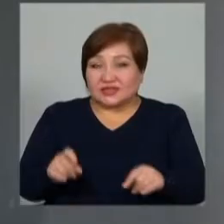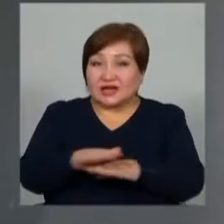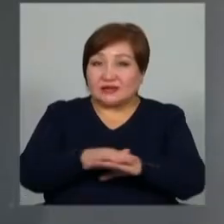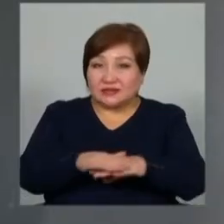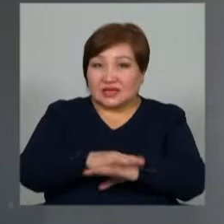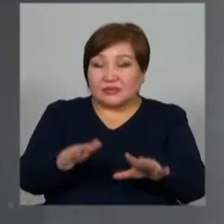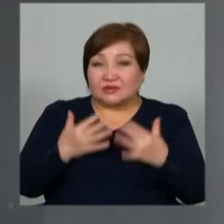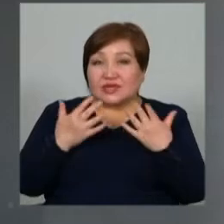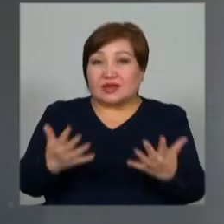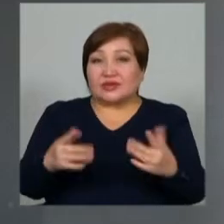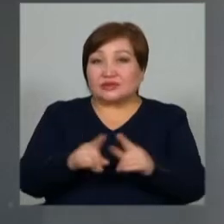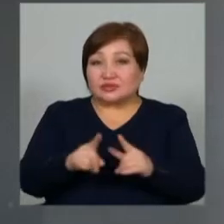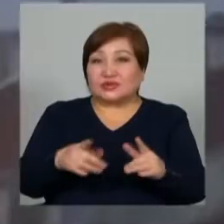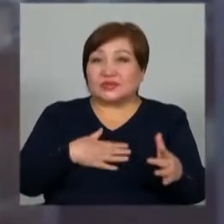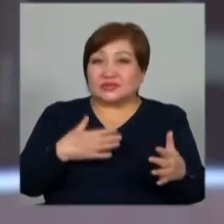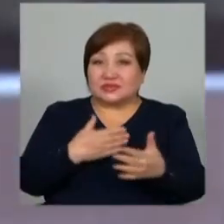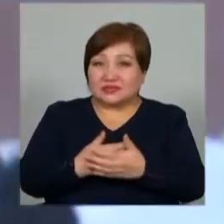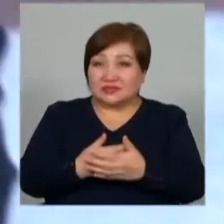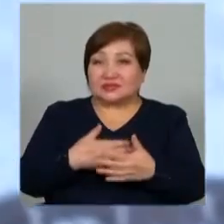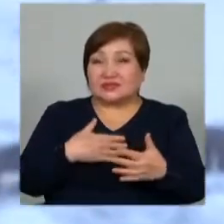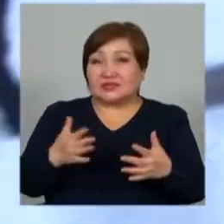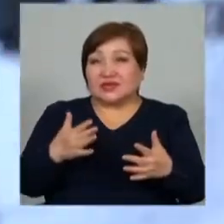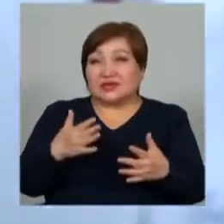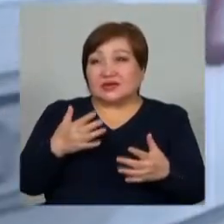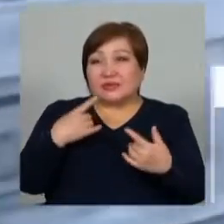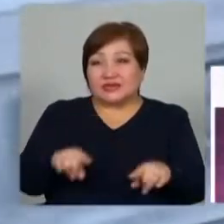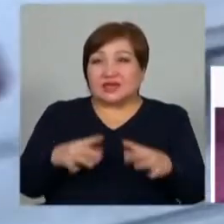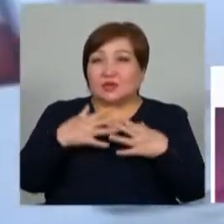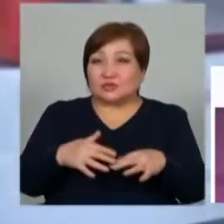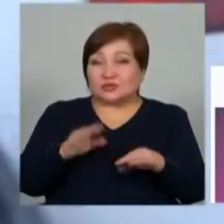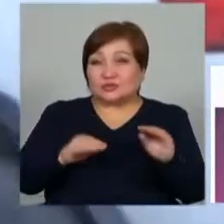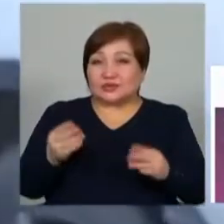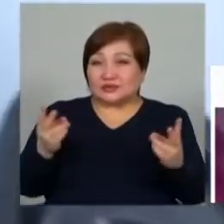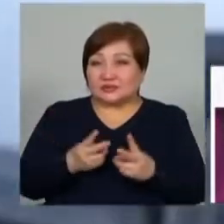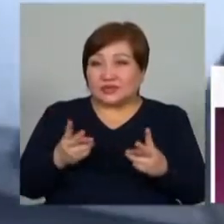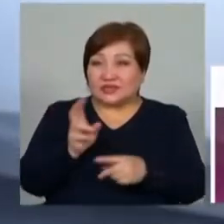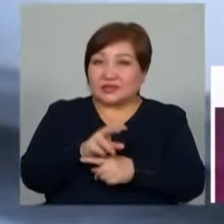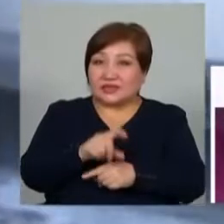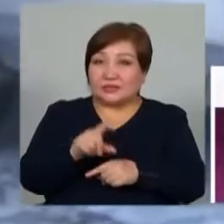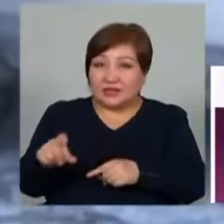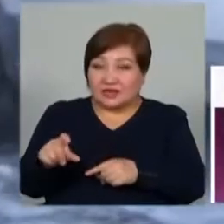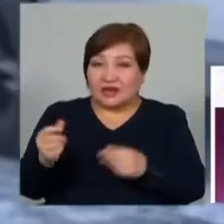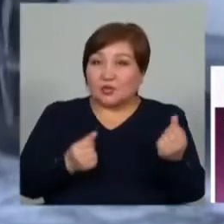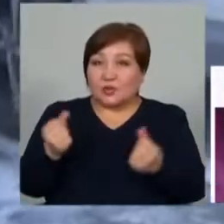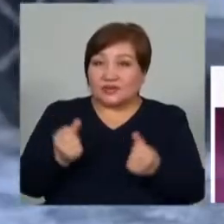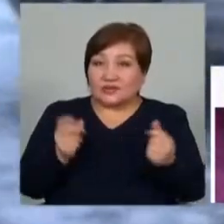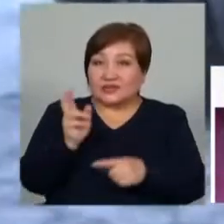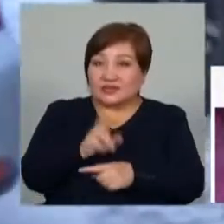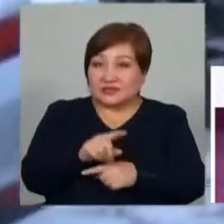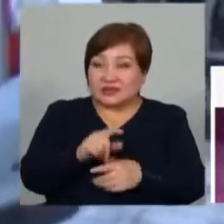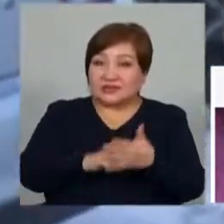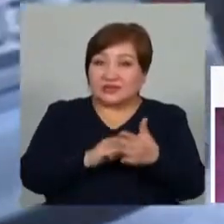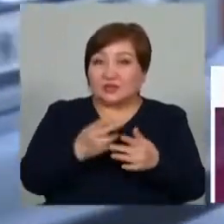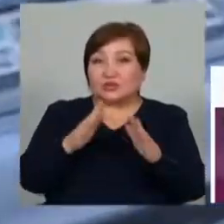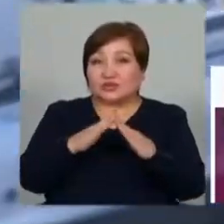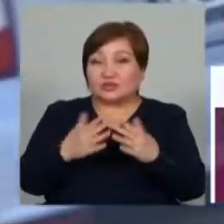шуды бәсеңдететін жабдық орнатқандарын қалайды. Ол аздай мына жерге фитнеске келген адамдар көліктерін қояды екен. Салдарынан осы үйдің